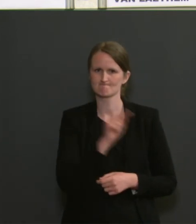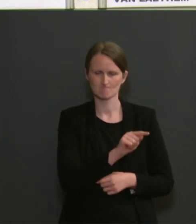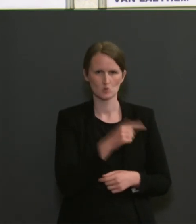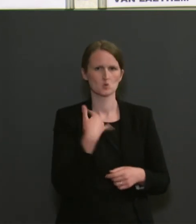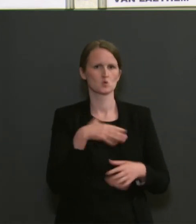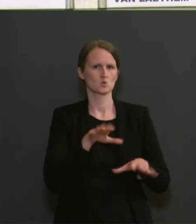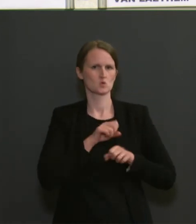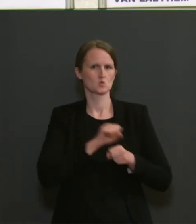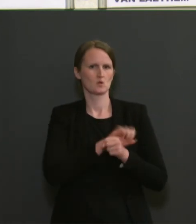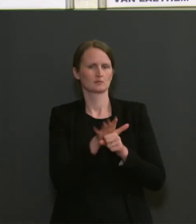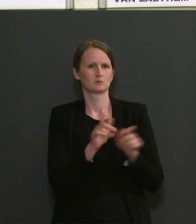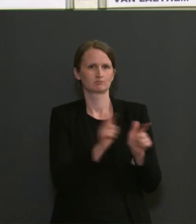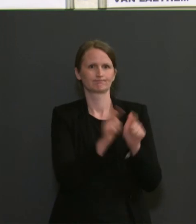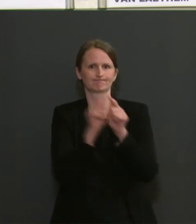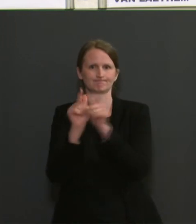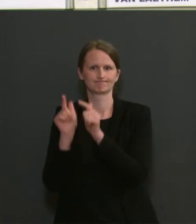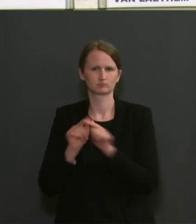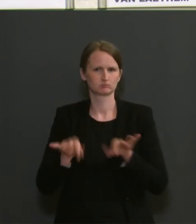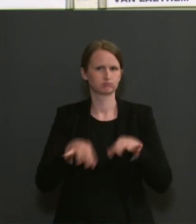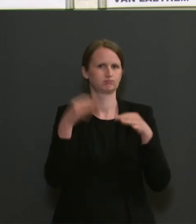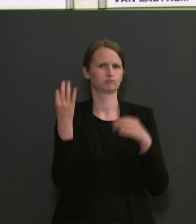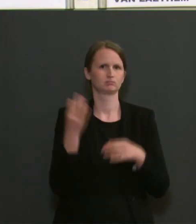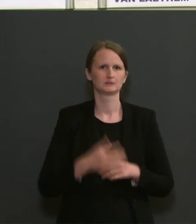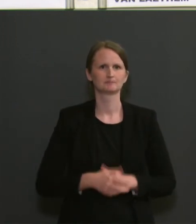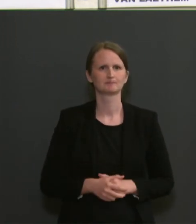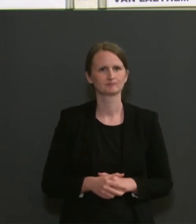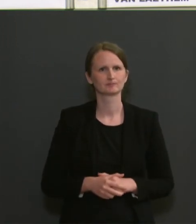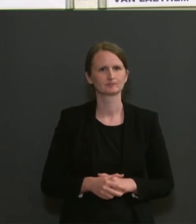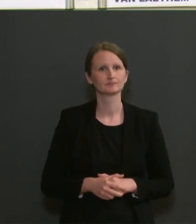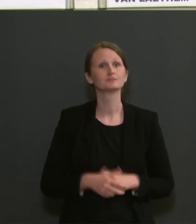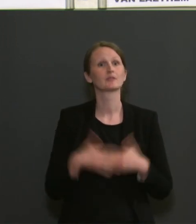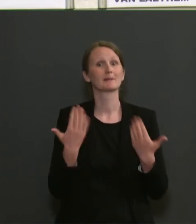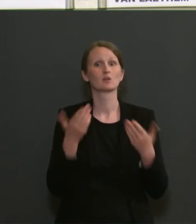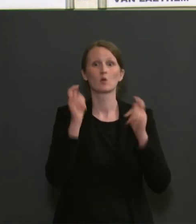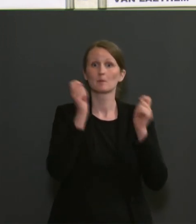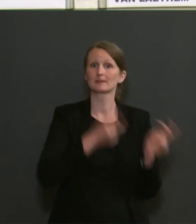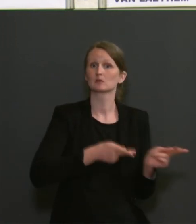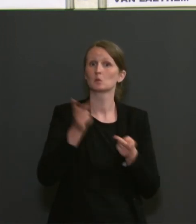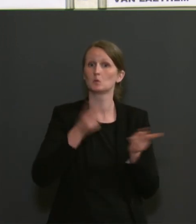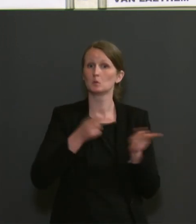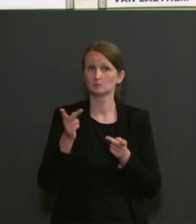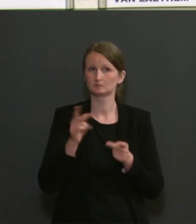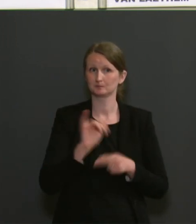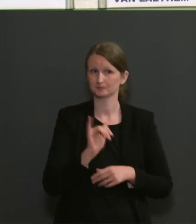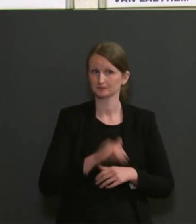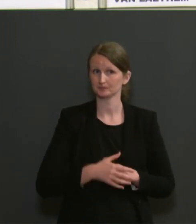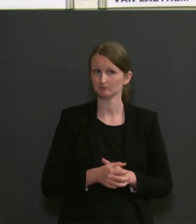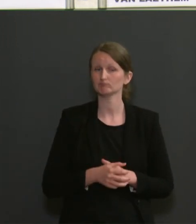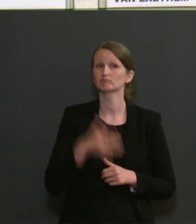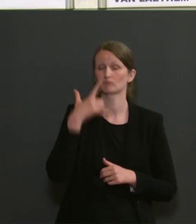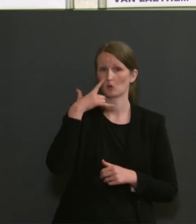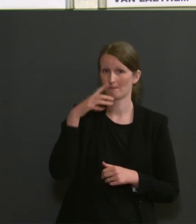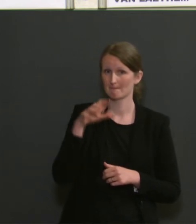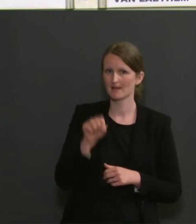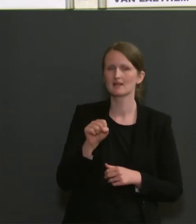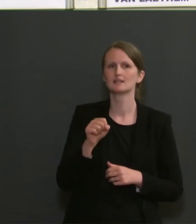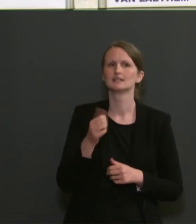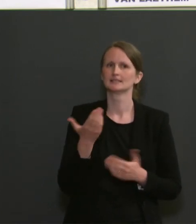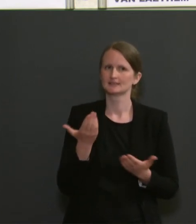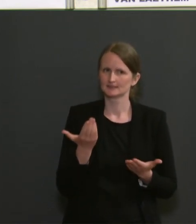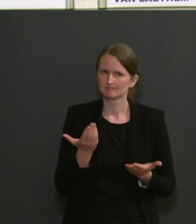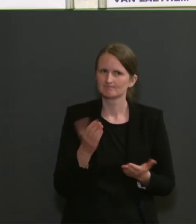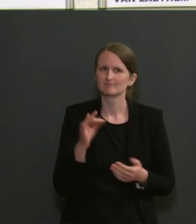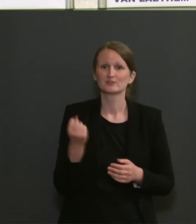Si on s'intéresse maintenant aux nouvelles admissions, on se rend compte que les admissions à l'hôpital continuent d'augmenter sur une